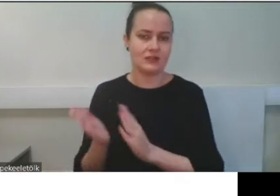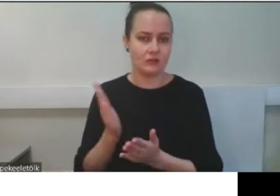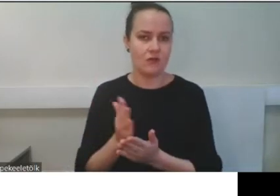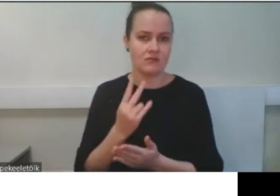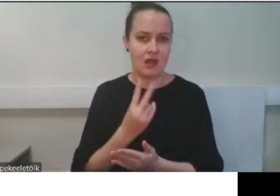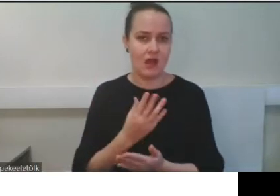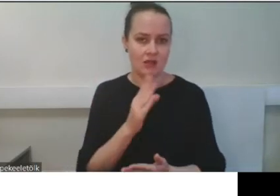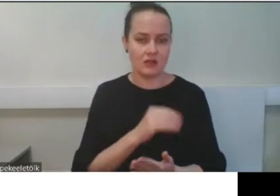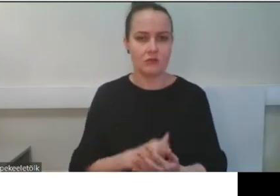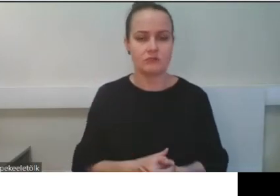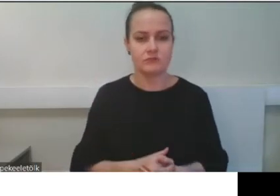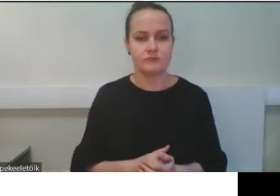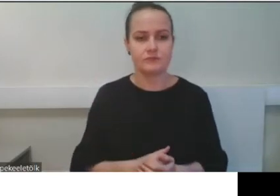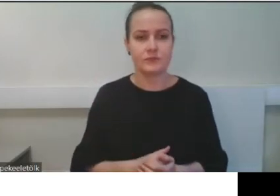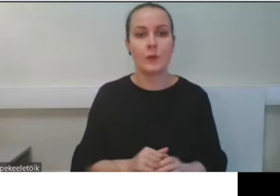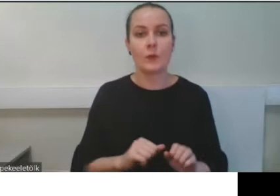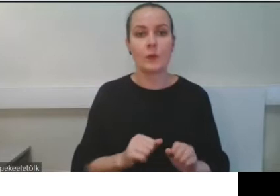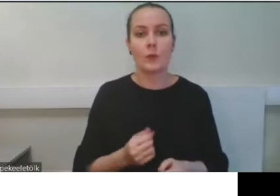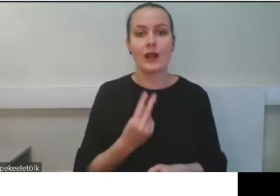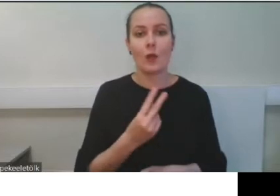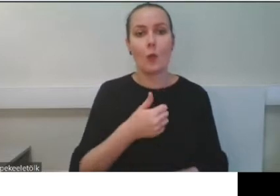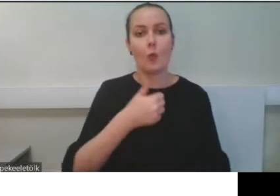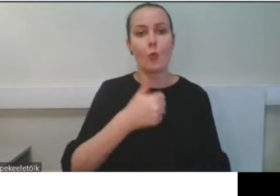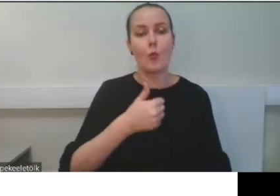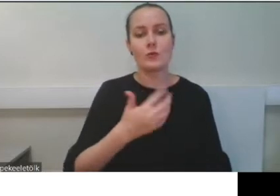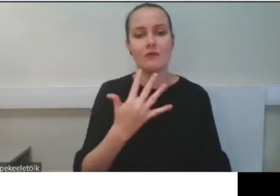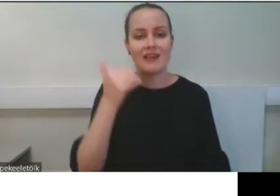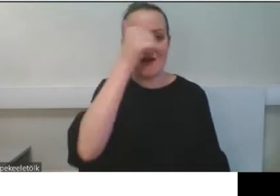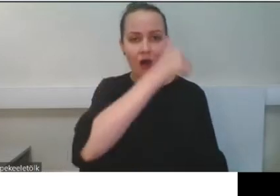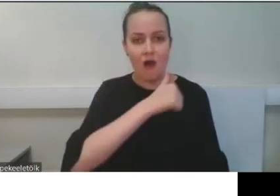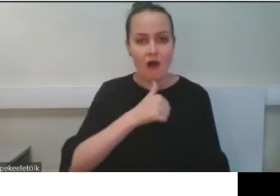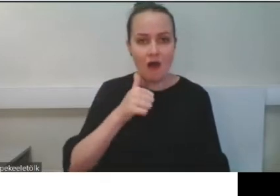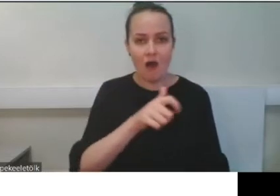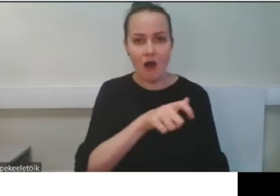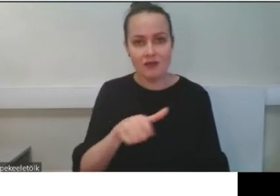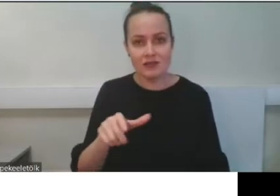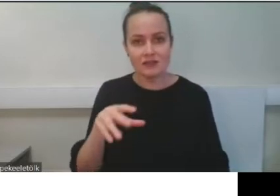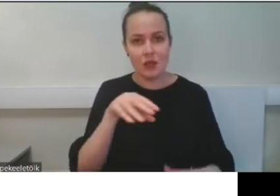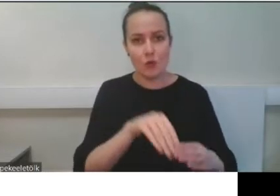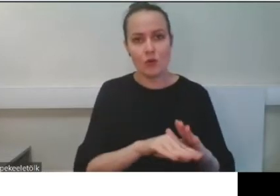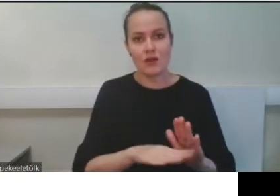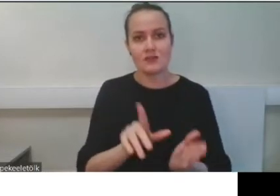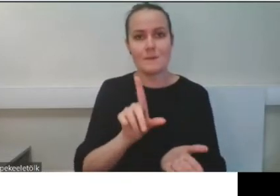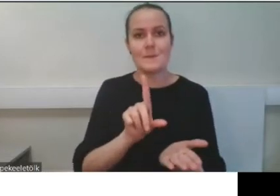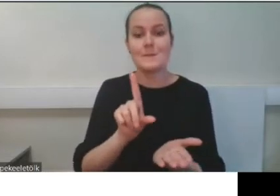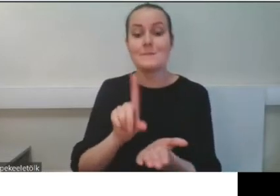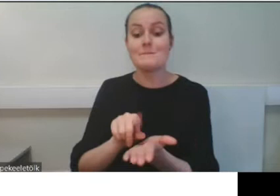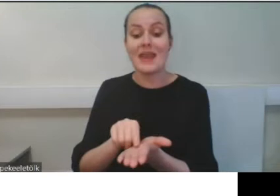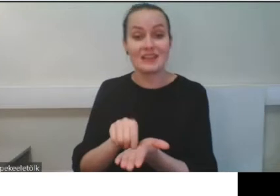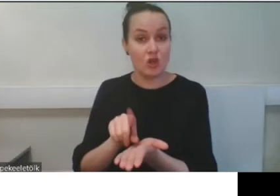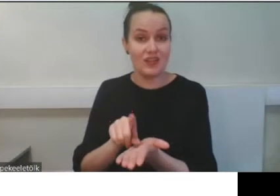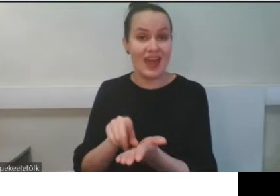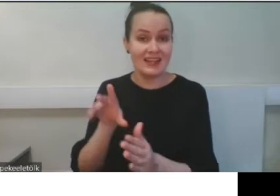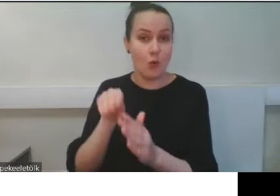vanuses kokku. Ja suhtelise vaesuse määr on siis üks väheseid näitajad, mida on võimalik